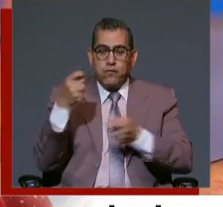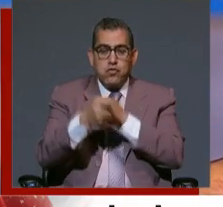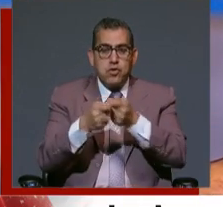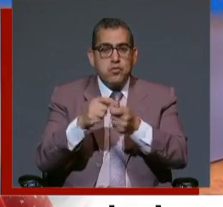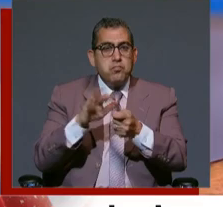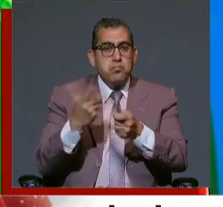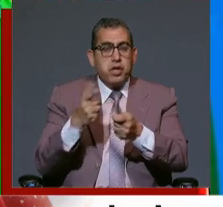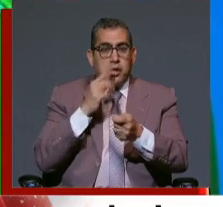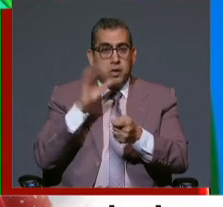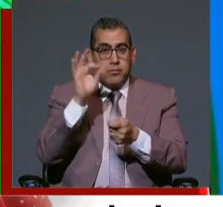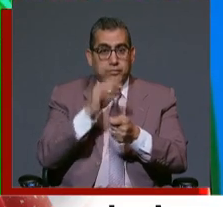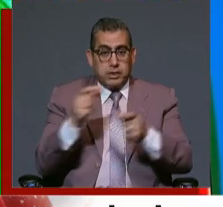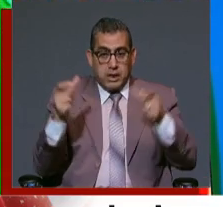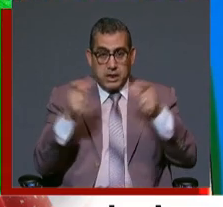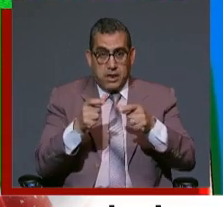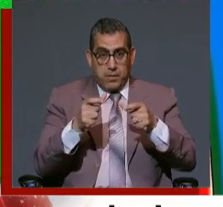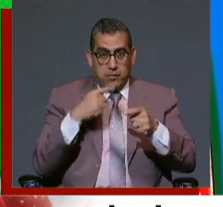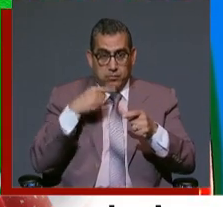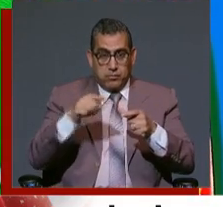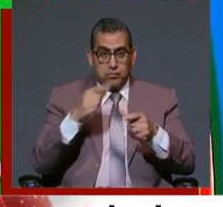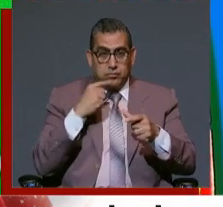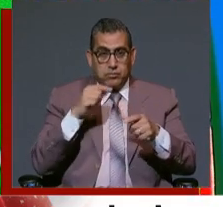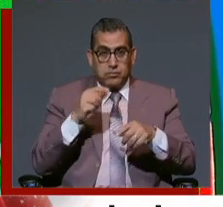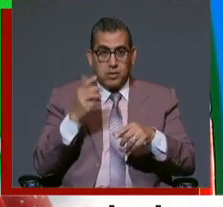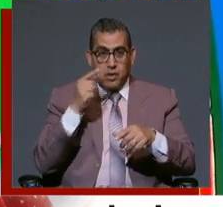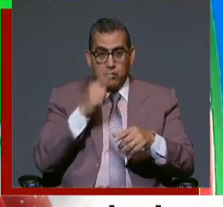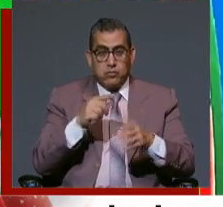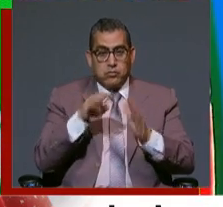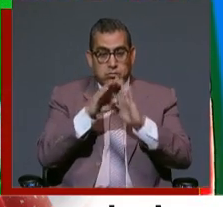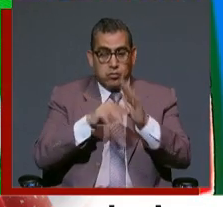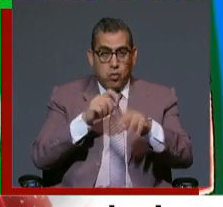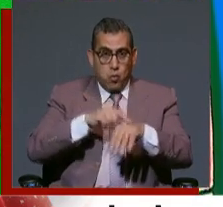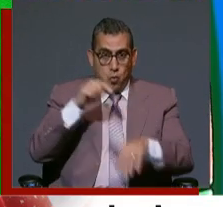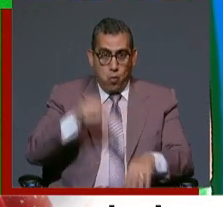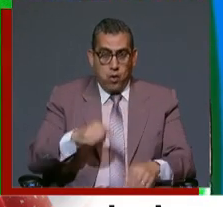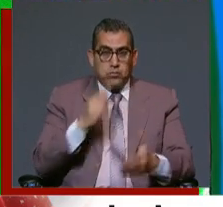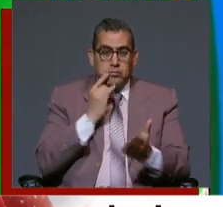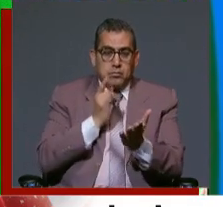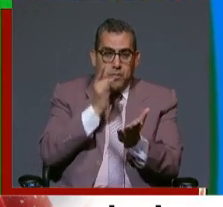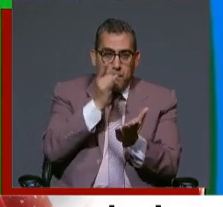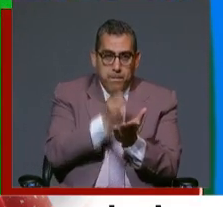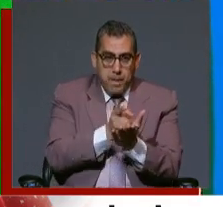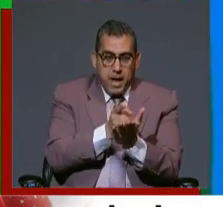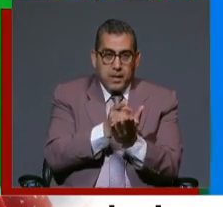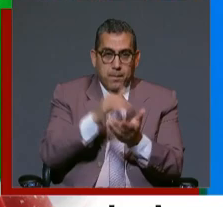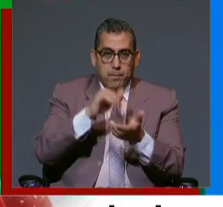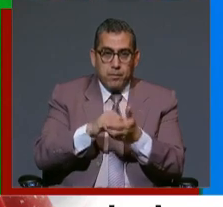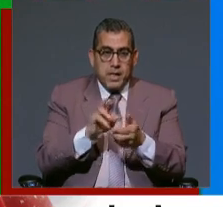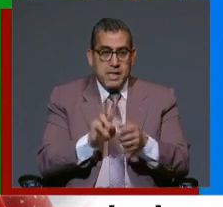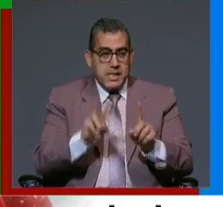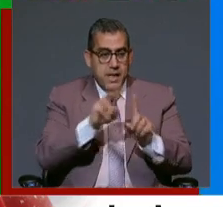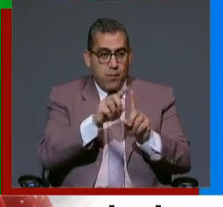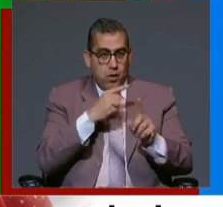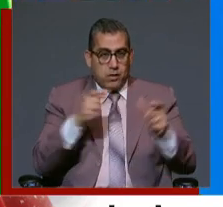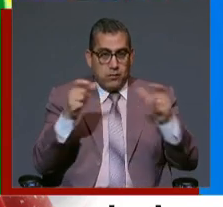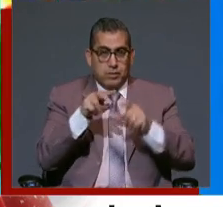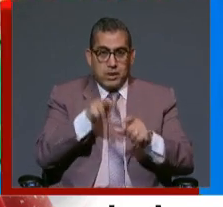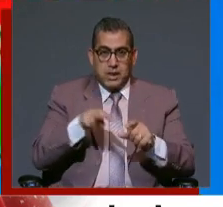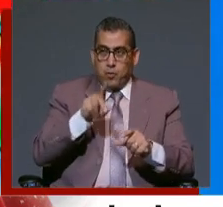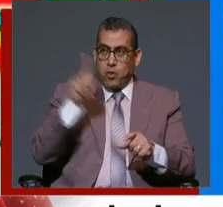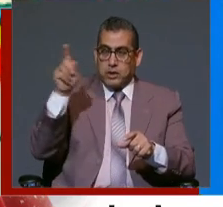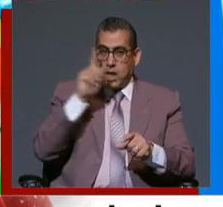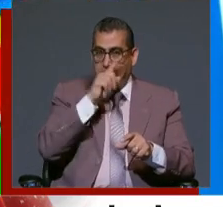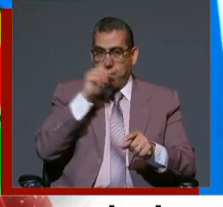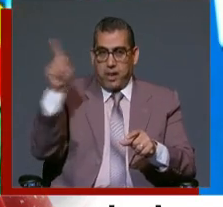أن الاجتماعات بتاعة البنك المركزي في هذا الوقت هي محطة ما بين كوب 27 اللي عقد في شرم الشيخ وكوب 28 اللي بقى في